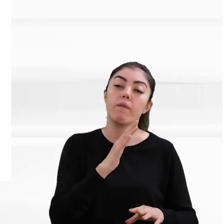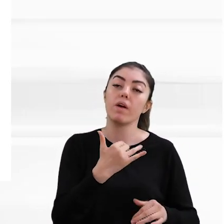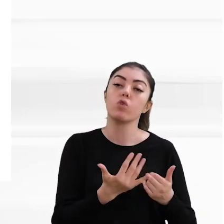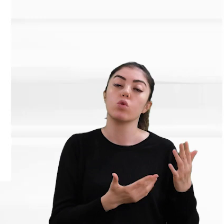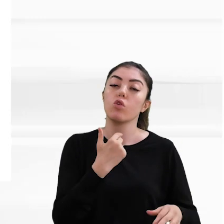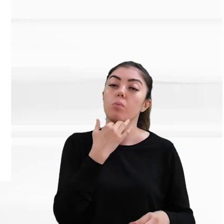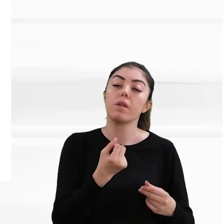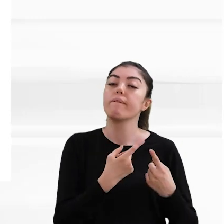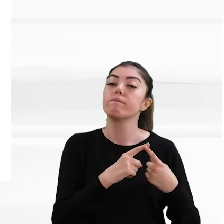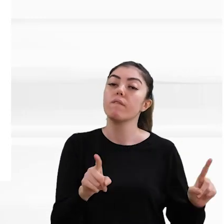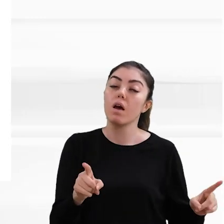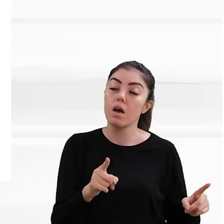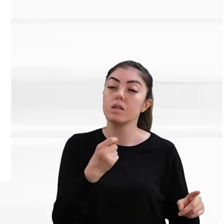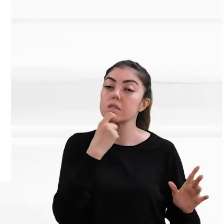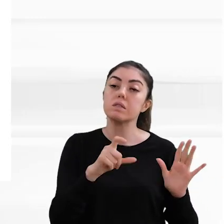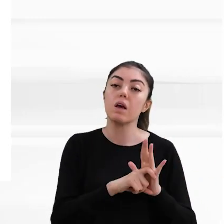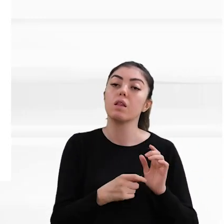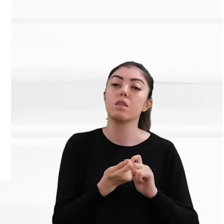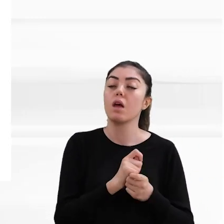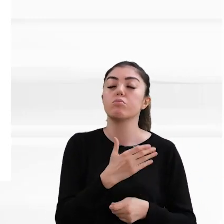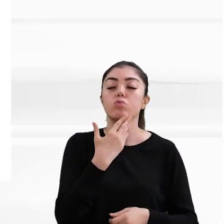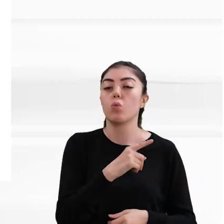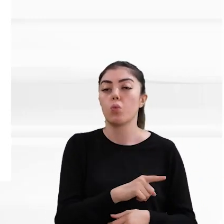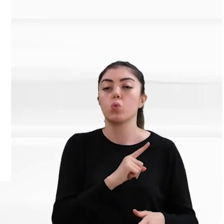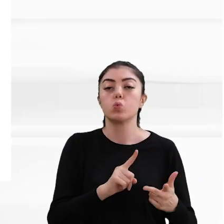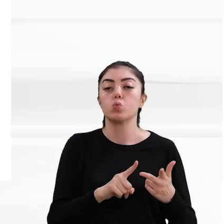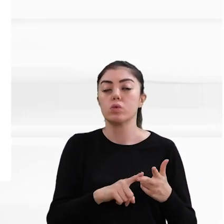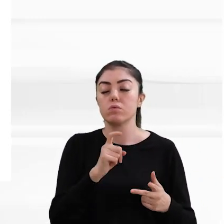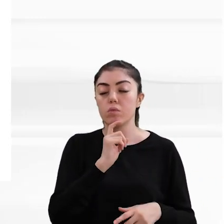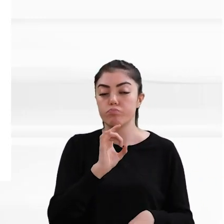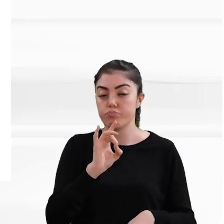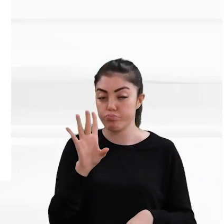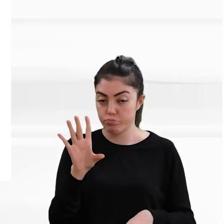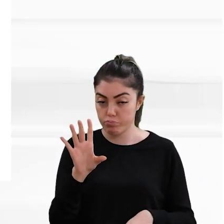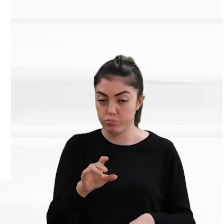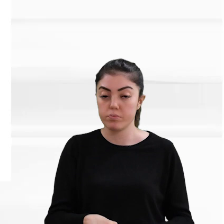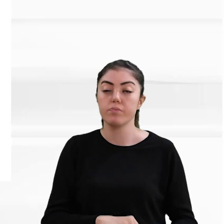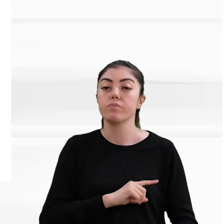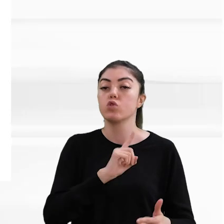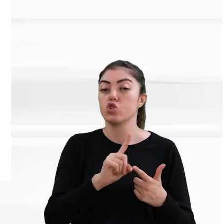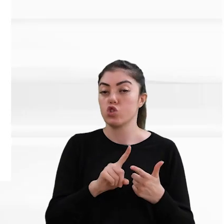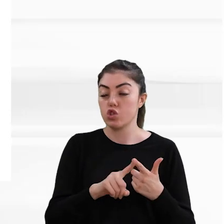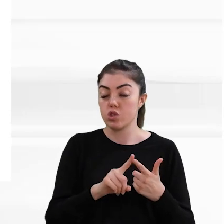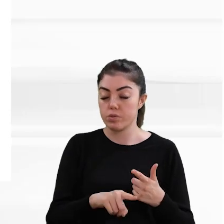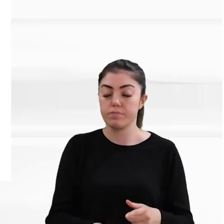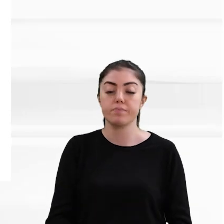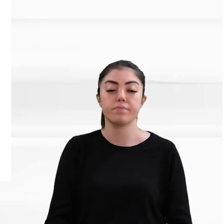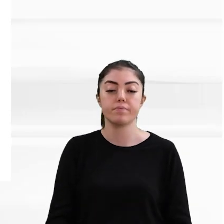bozularak atom numarası veya kütle numarası farklı bir çekirdeğe dönüşmezler. Üçüncü öncülümüz